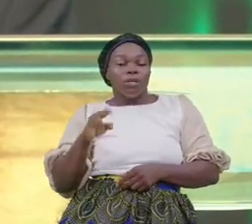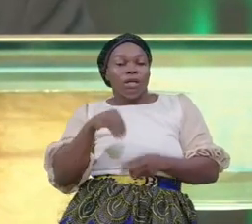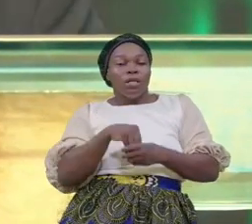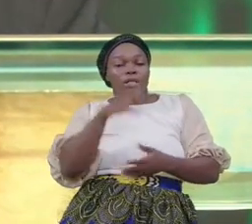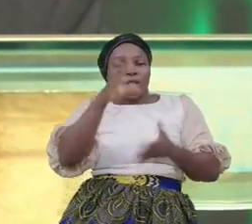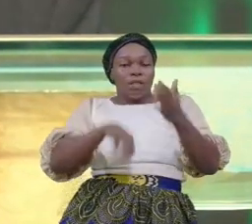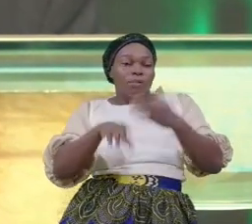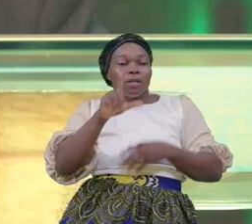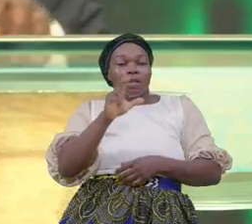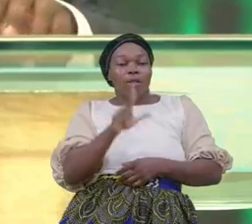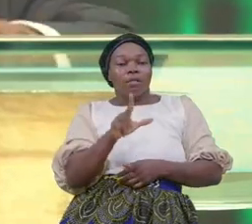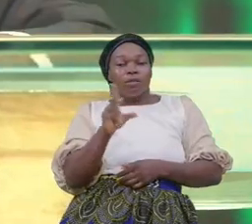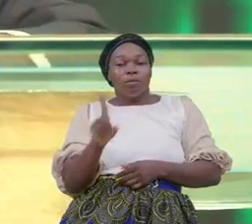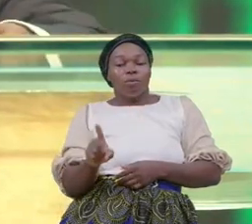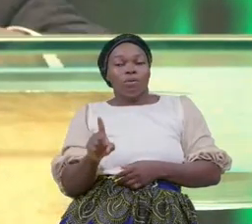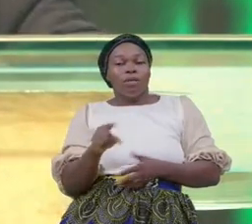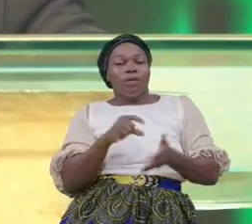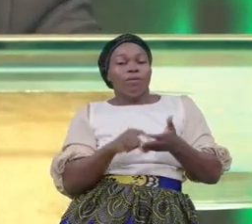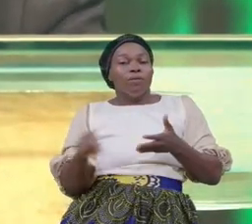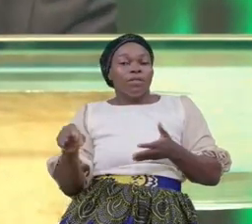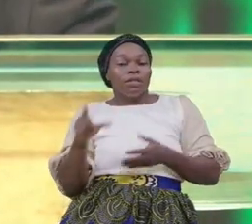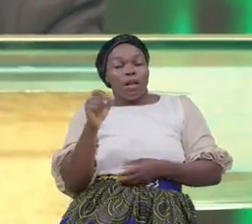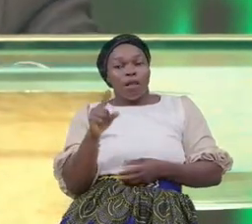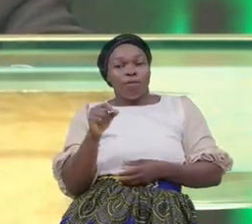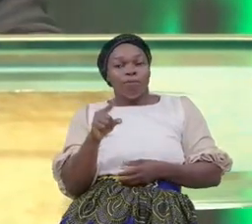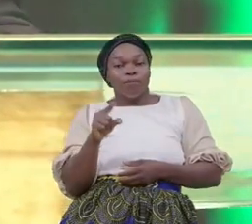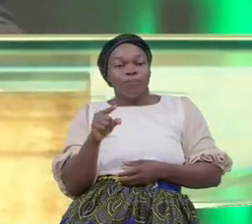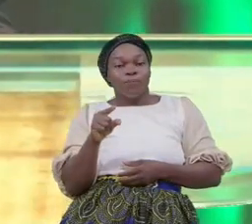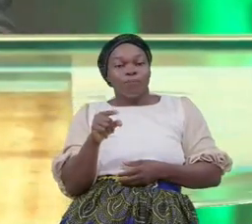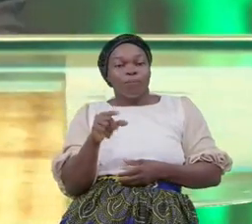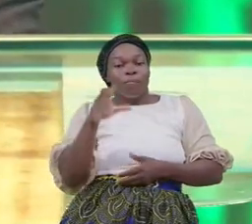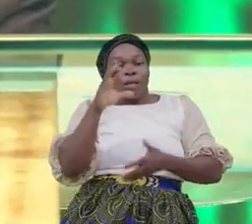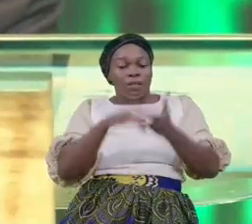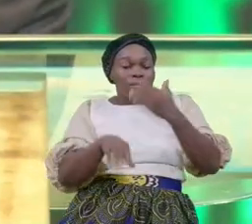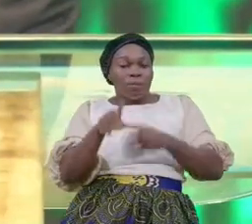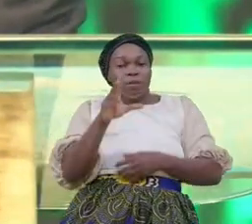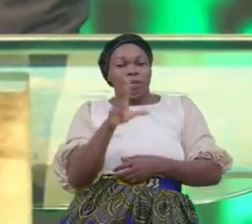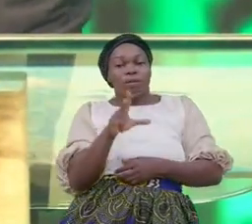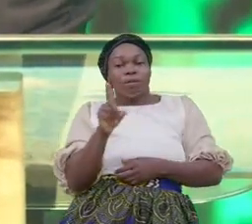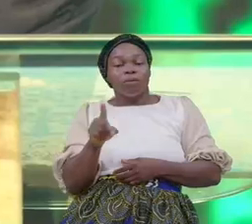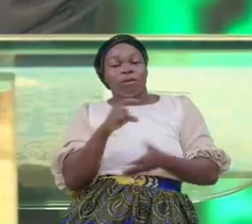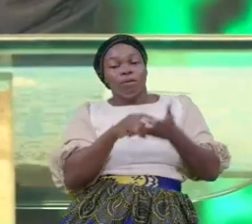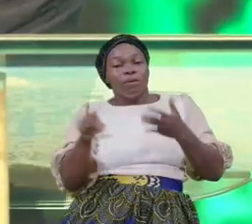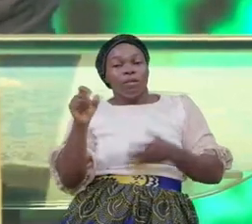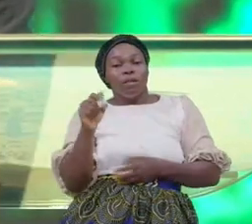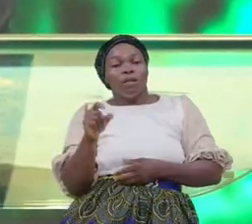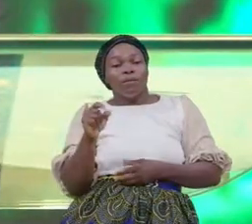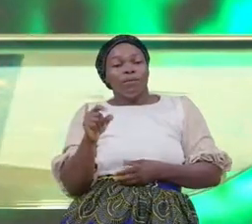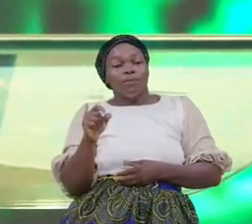31, Jérémie 31. Je lis le verset 11. Jérémie 31,